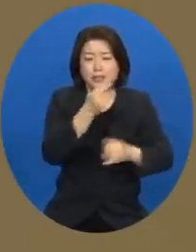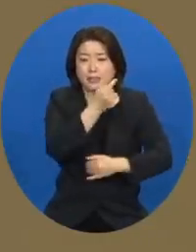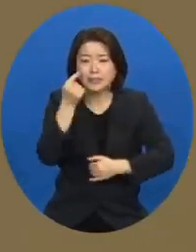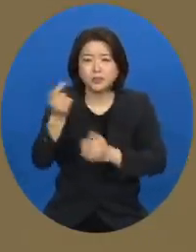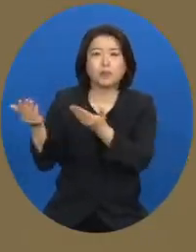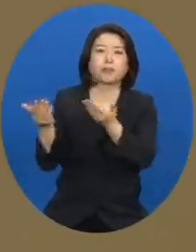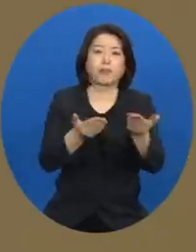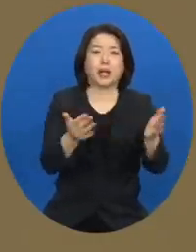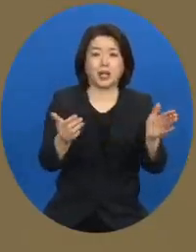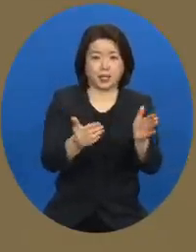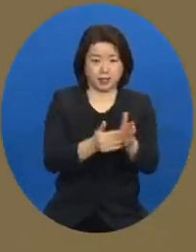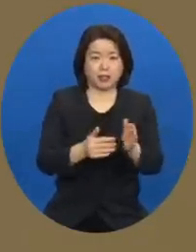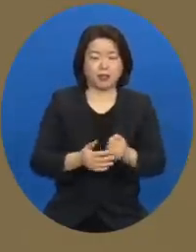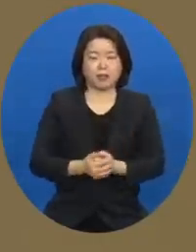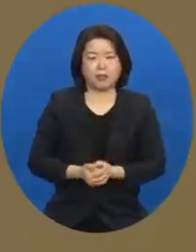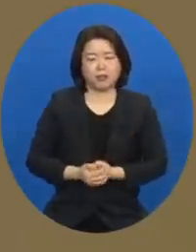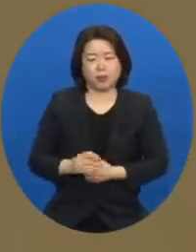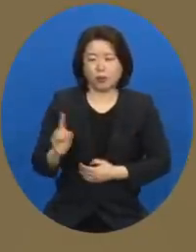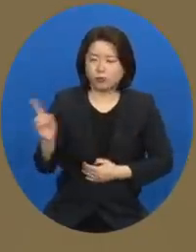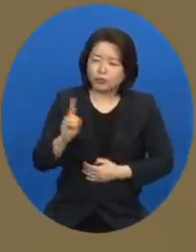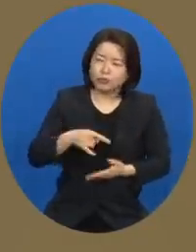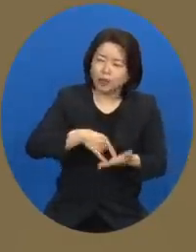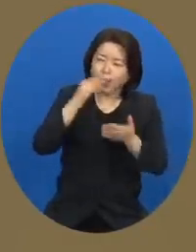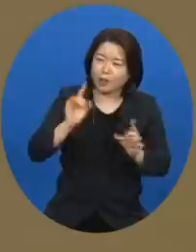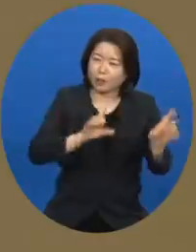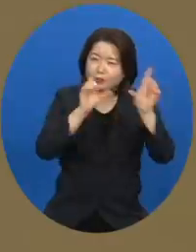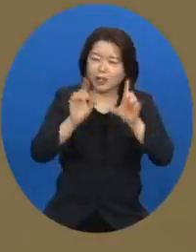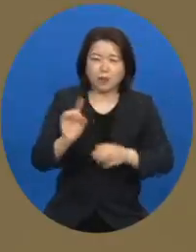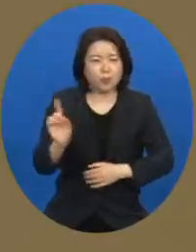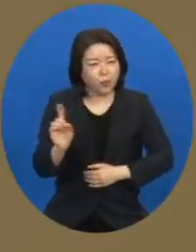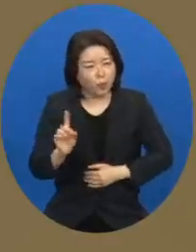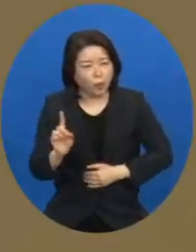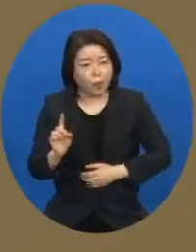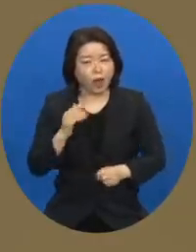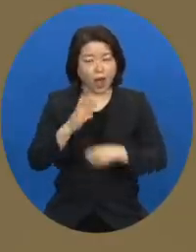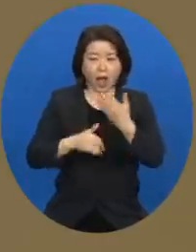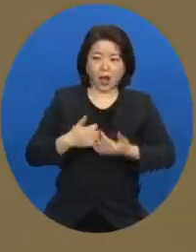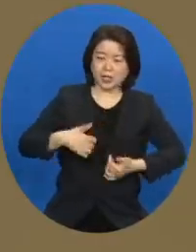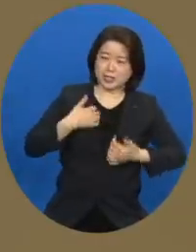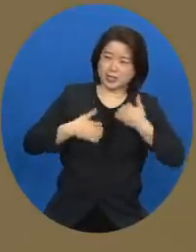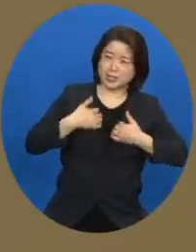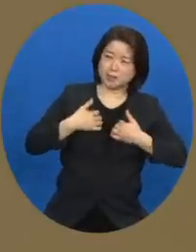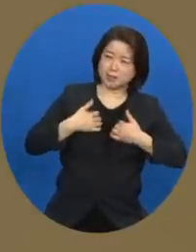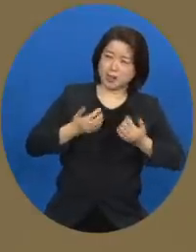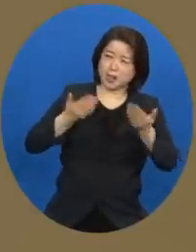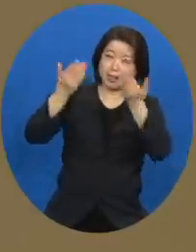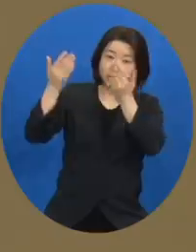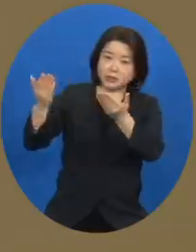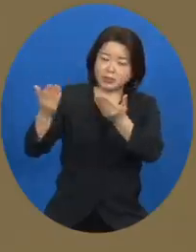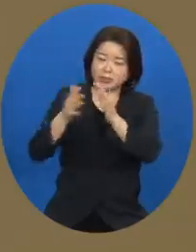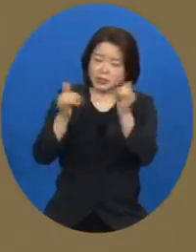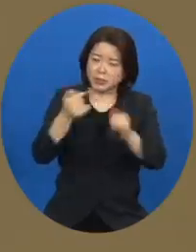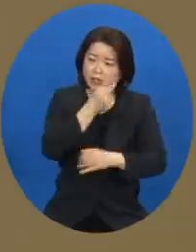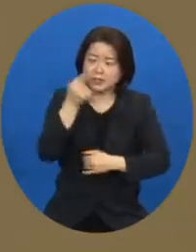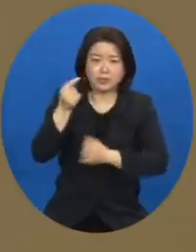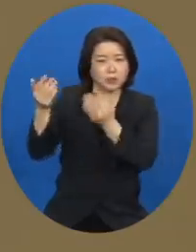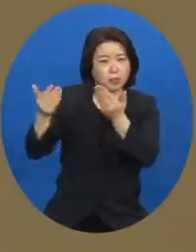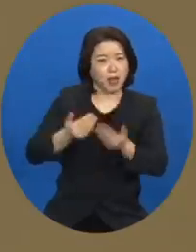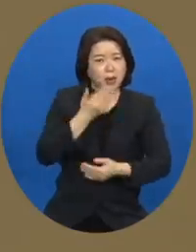받았느니라. 도대체 에녹이 어떻게 살았길래 하나님을 기쁘시게 하는 자라는 증거를